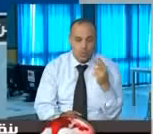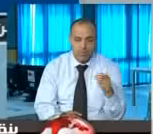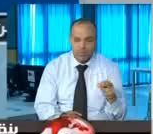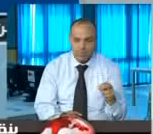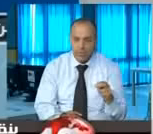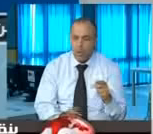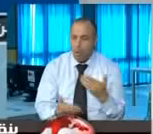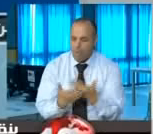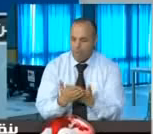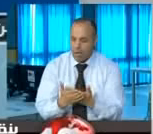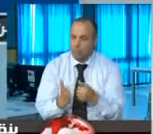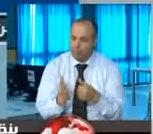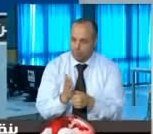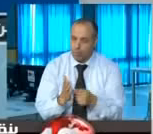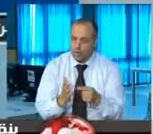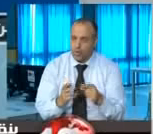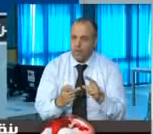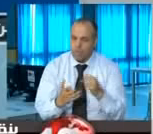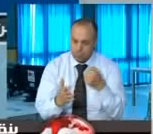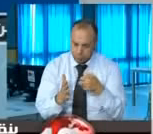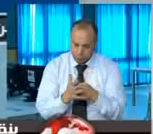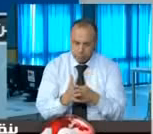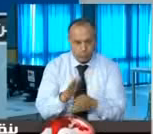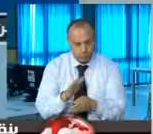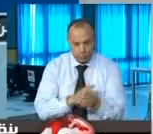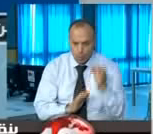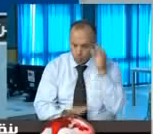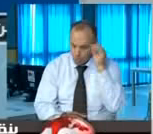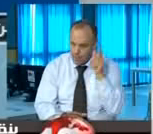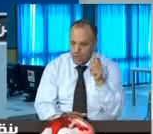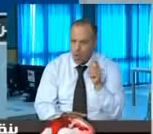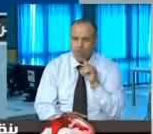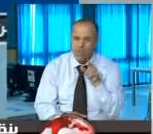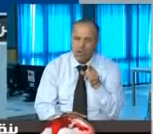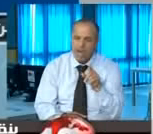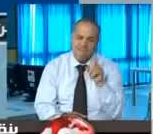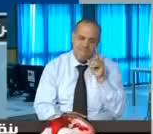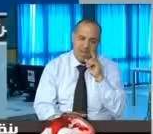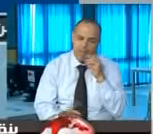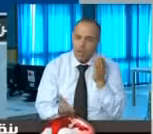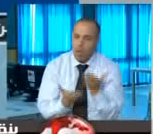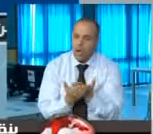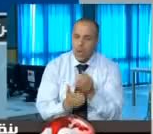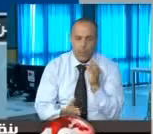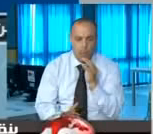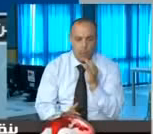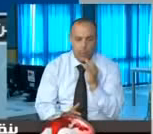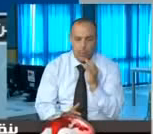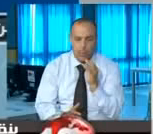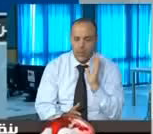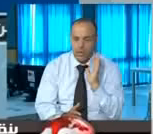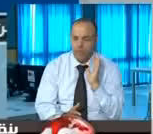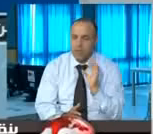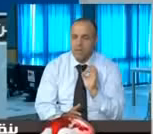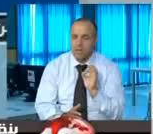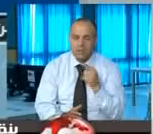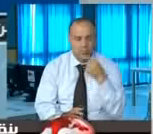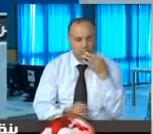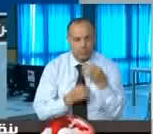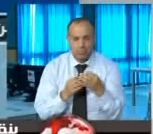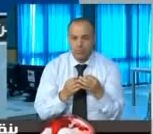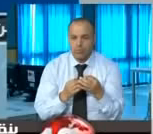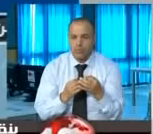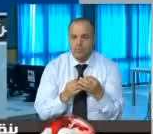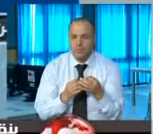لديه وثائق هوية وتأشيرة دخول إلى تونس، والثاني امرأة دون وثائق هوية صرحت بأنها